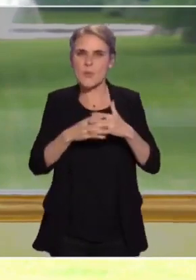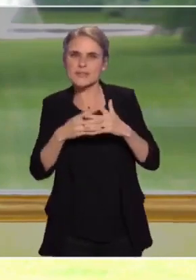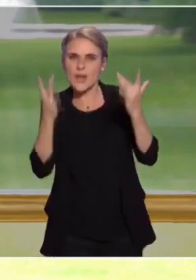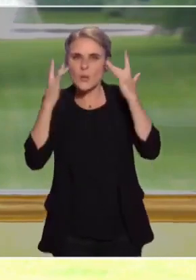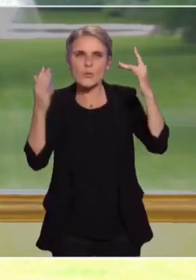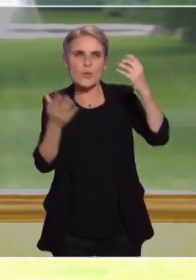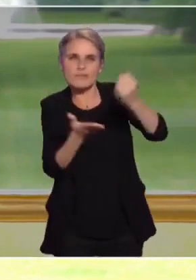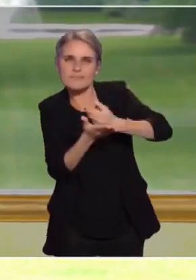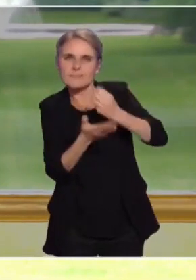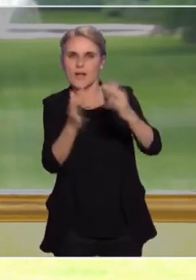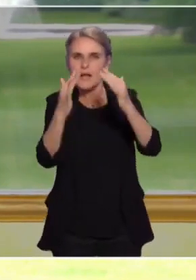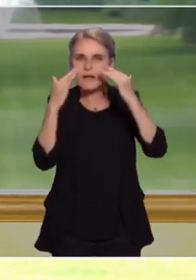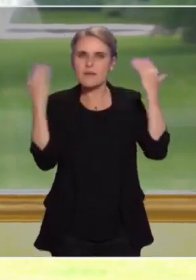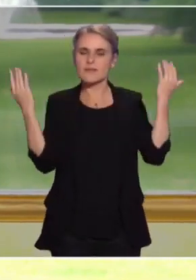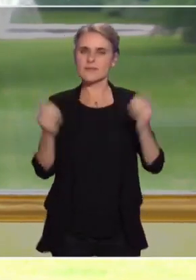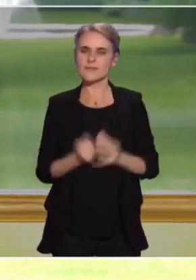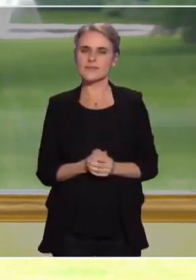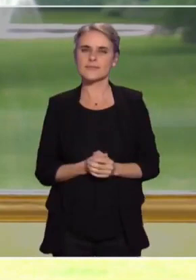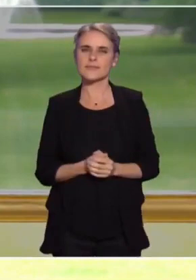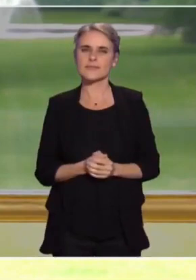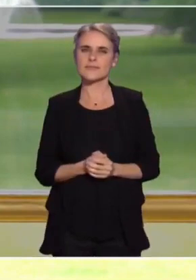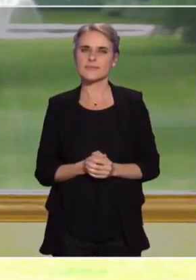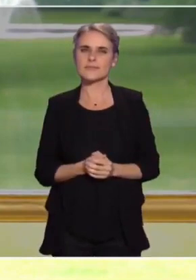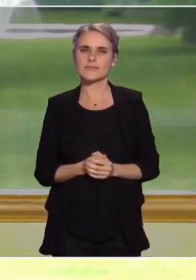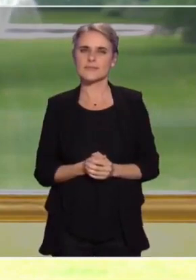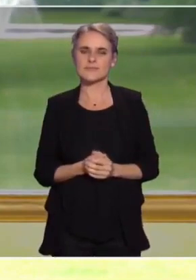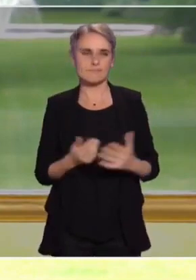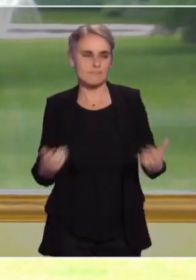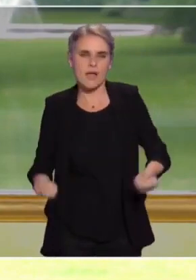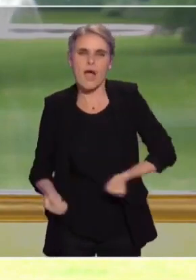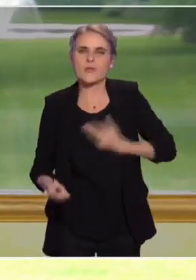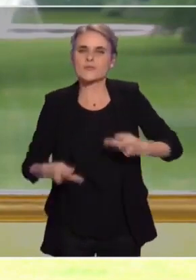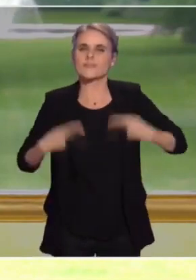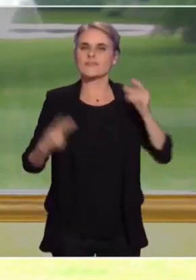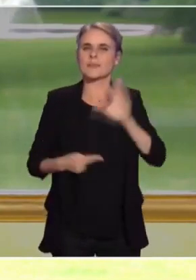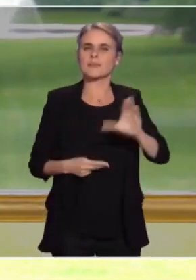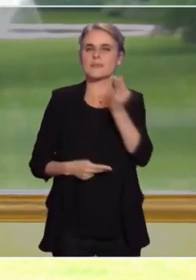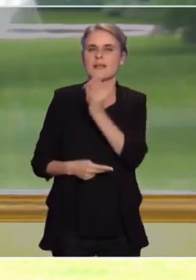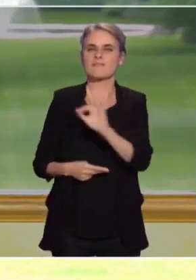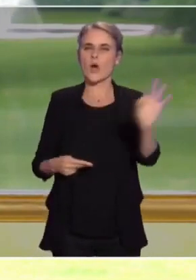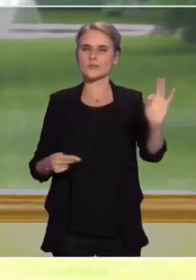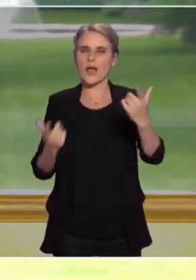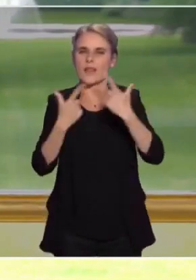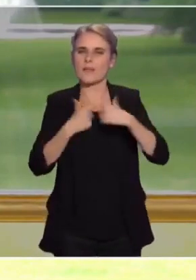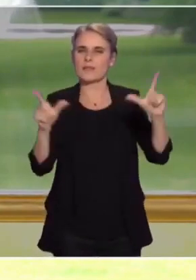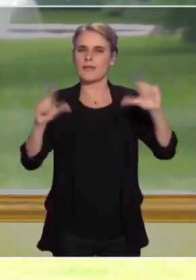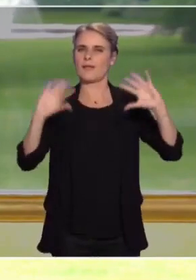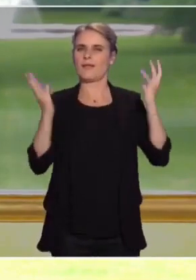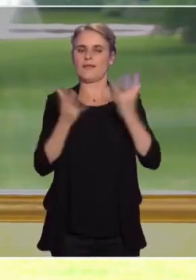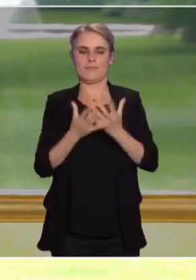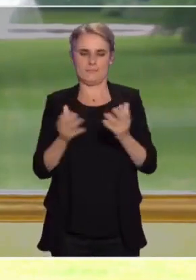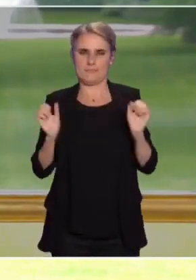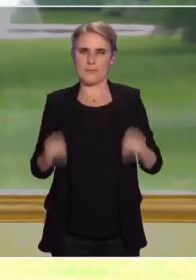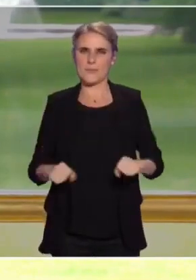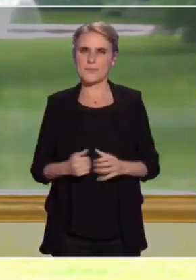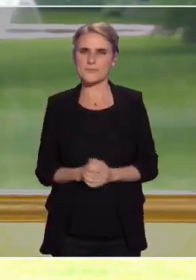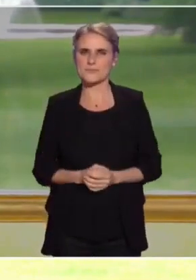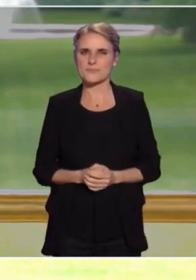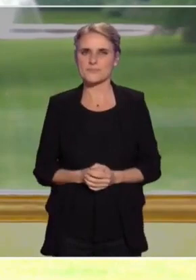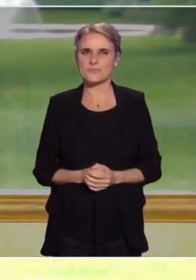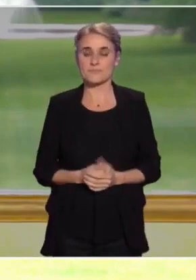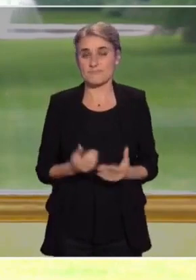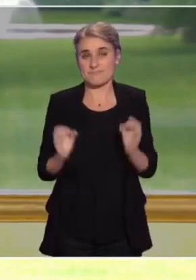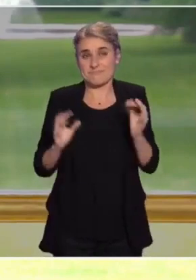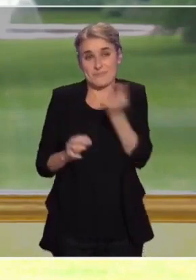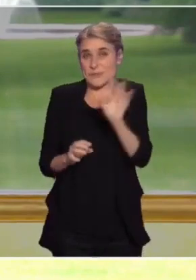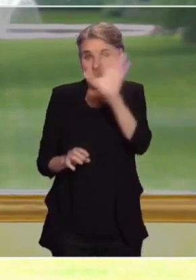nous allons retrouver pour partie notre art de vivre notre goût de la liberté en somme nous allons retrouver pleinement